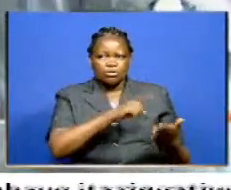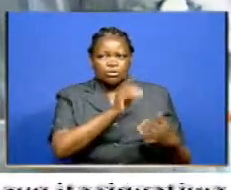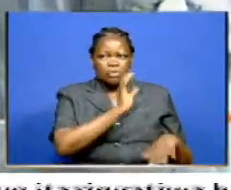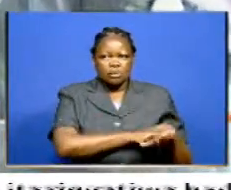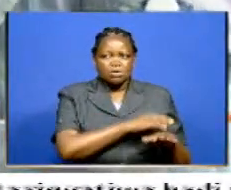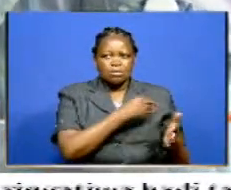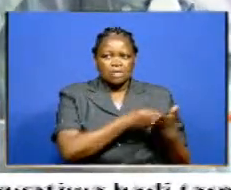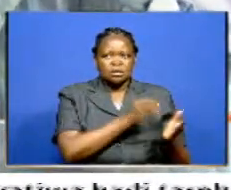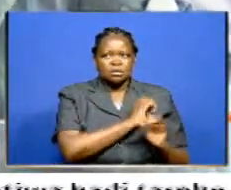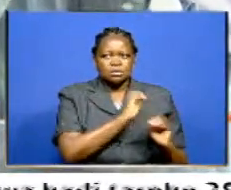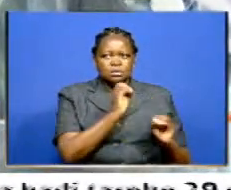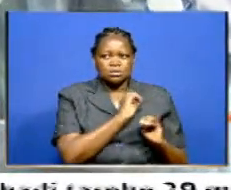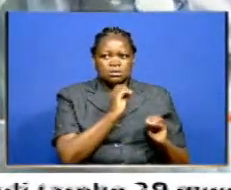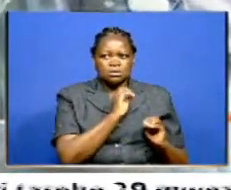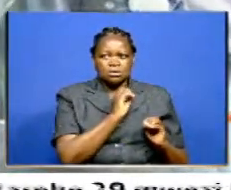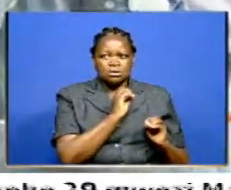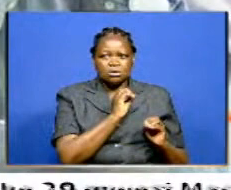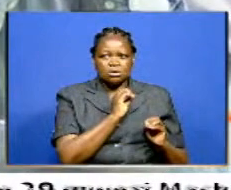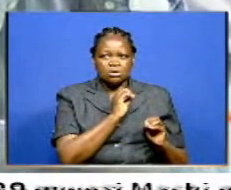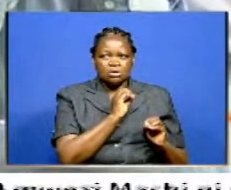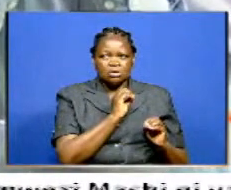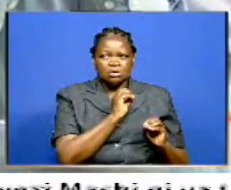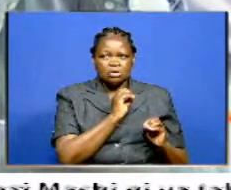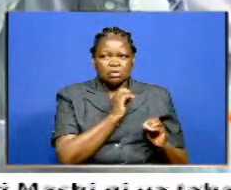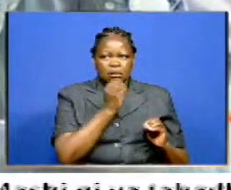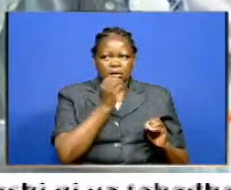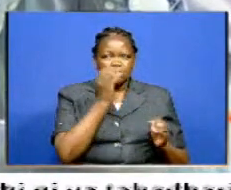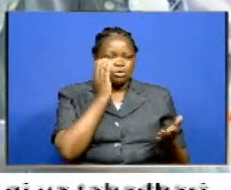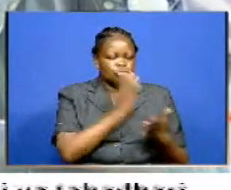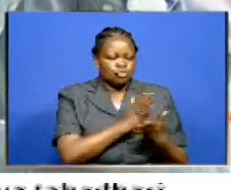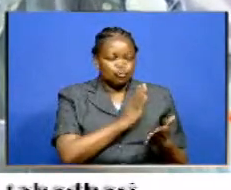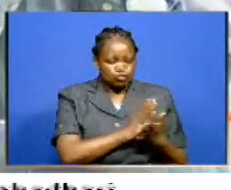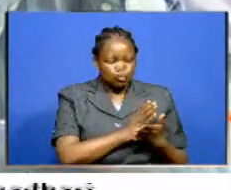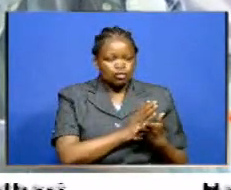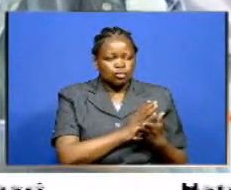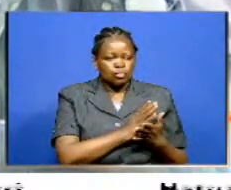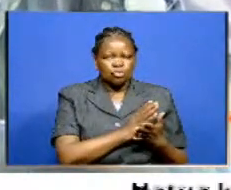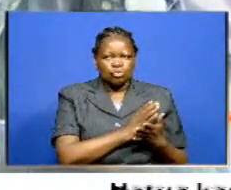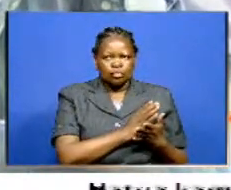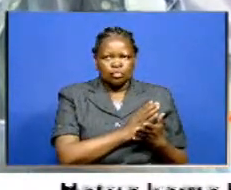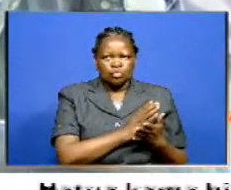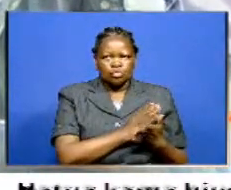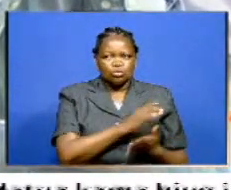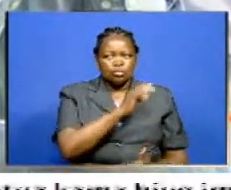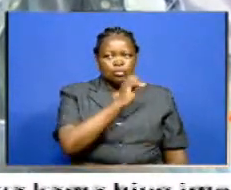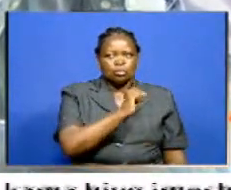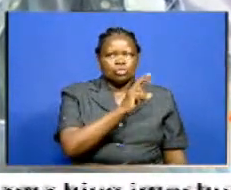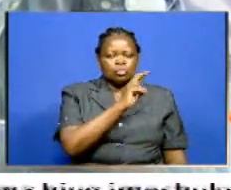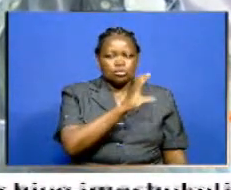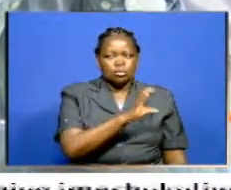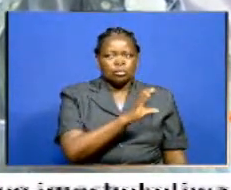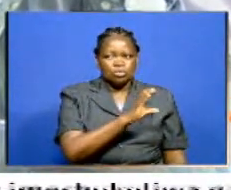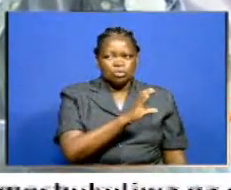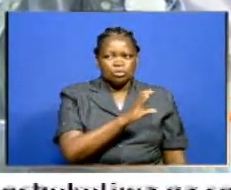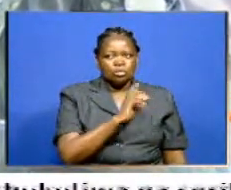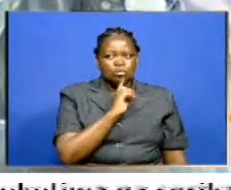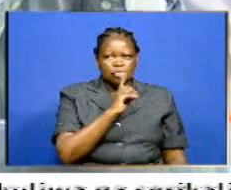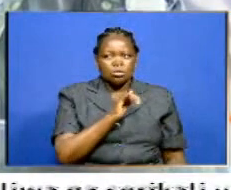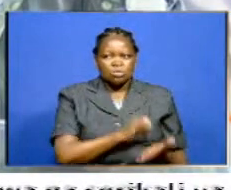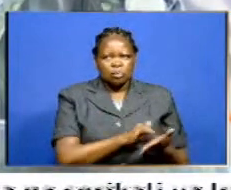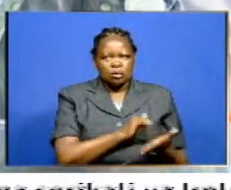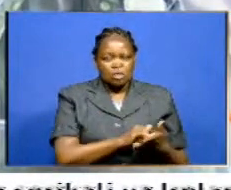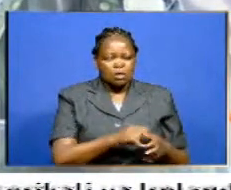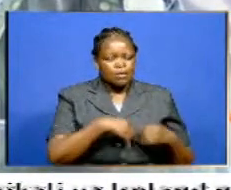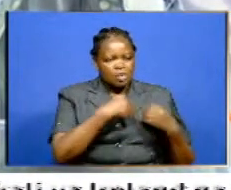paka sasa hivi zile pesa. Haina kwamba tume ya kusawazisha mishahara ya wafanyakazi wa umma SRC kusema kwamba